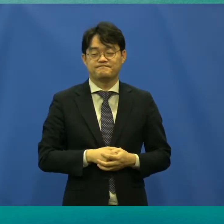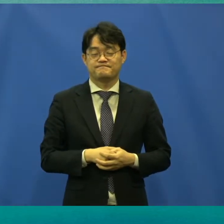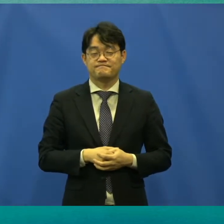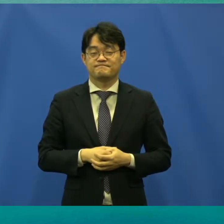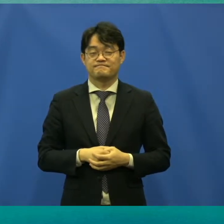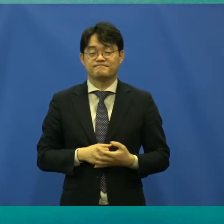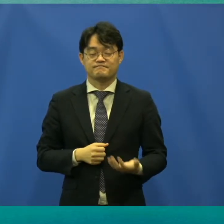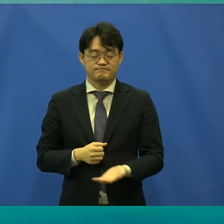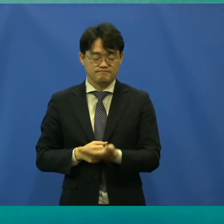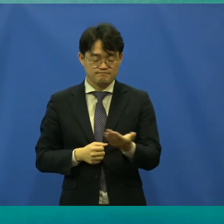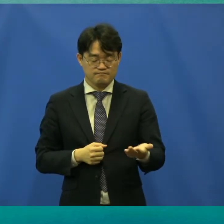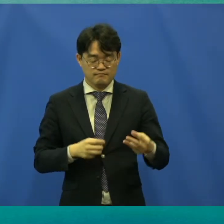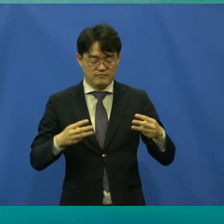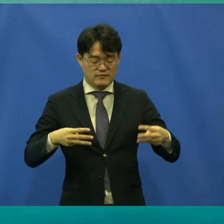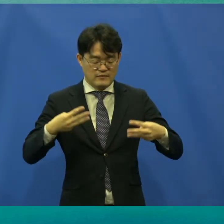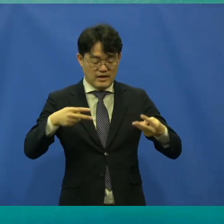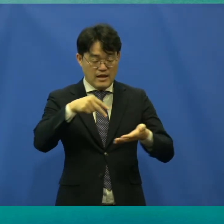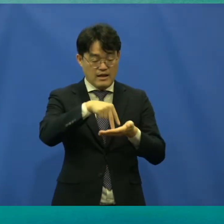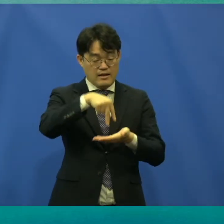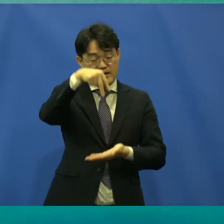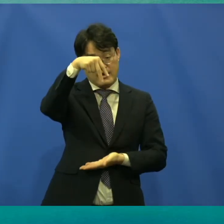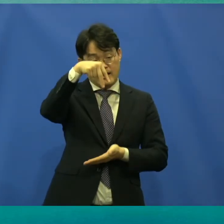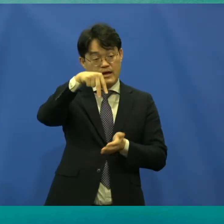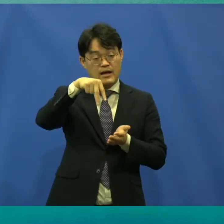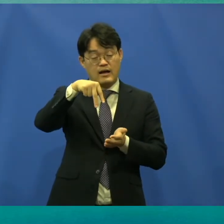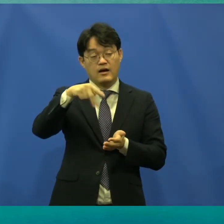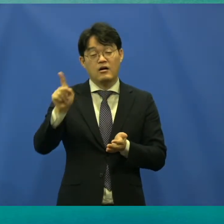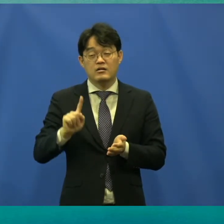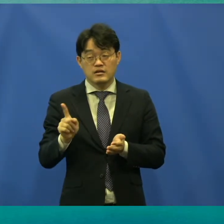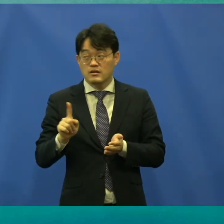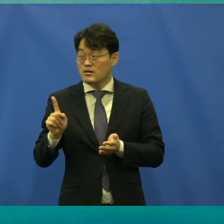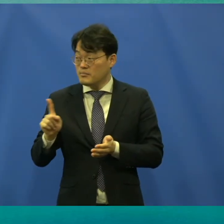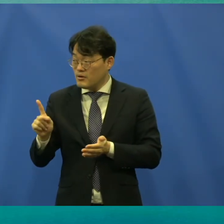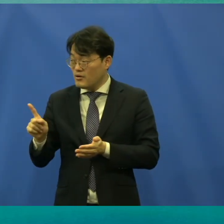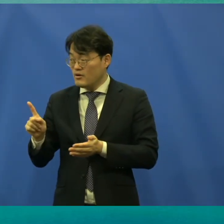있을 때 까마귀를 사용하고 먹을 것을 주셨습니다.